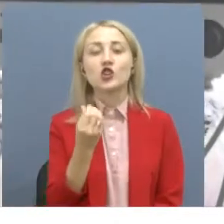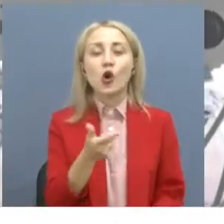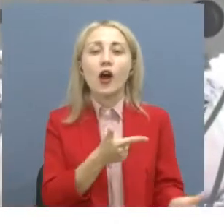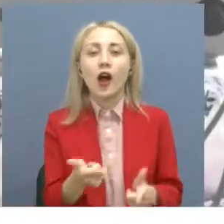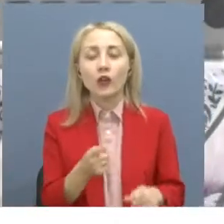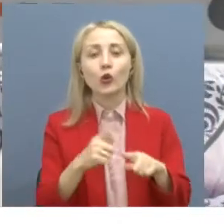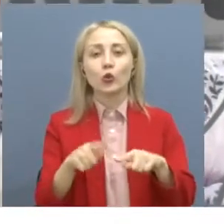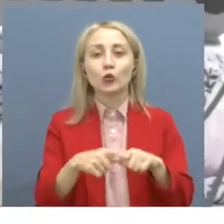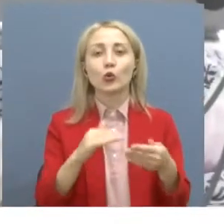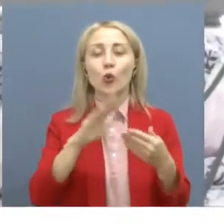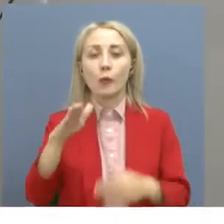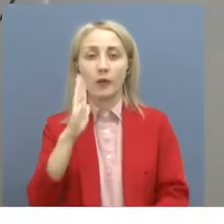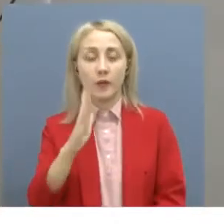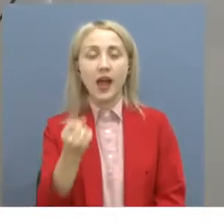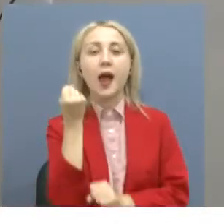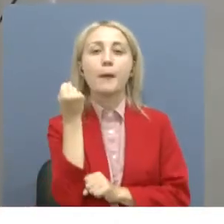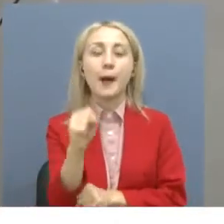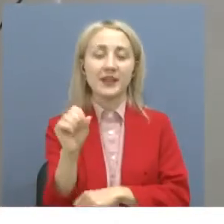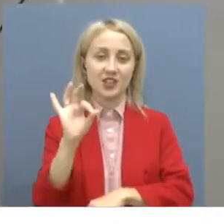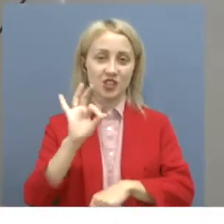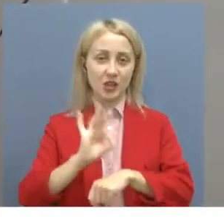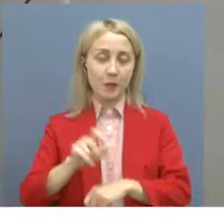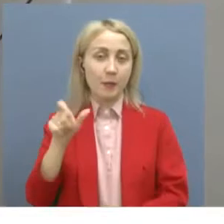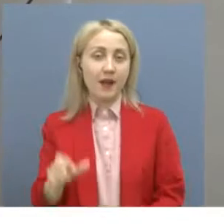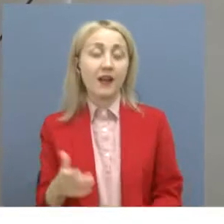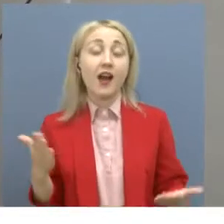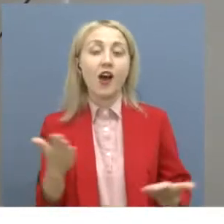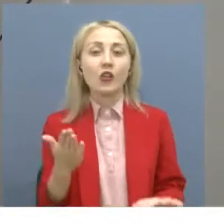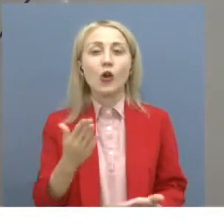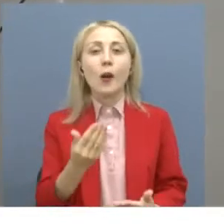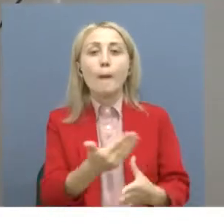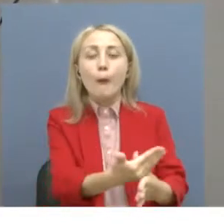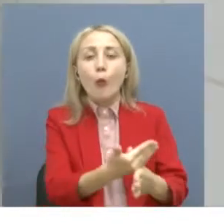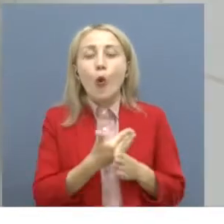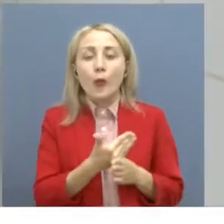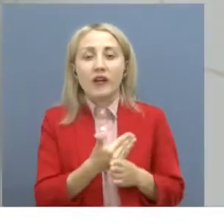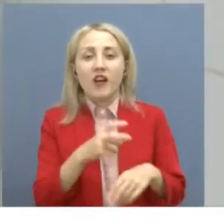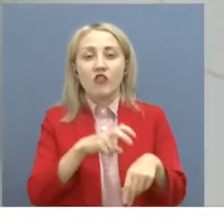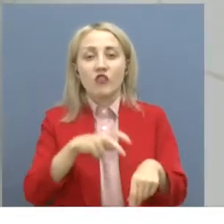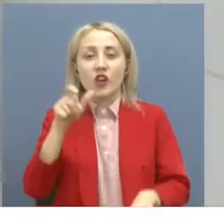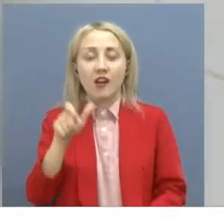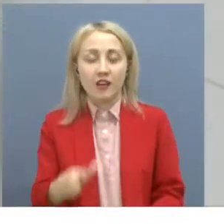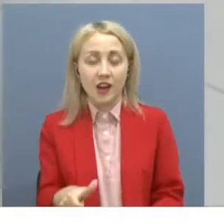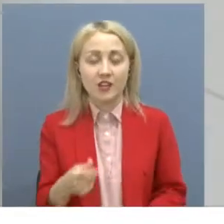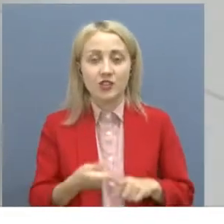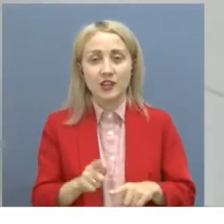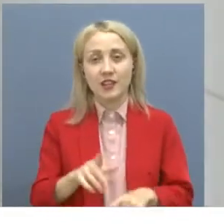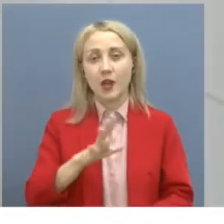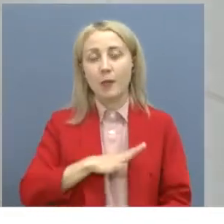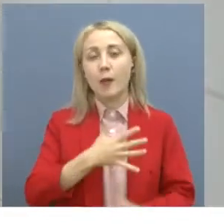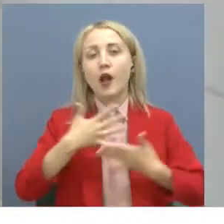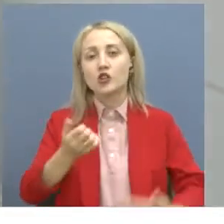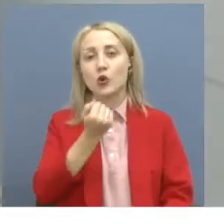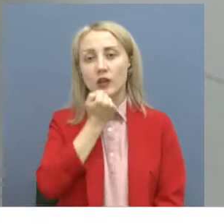деп жоспарлануда. Көбі егде жастағы тұрғындар. Дәрігерлердің алдына ауыр халде келіп, бүгін емделіп шыққан олар